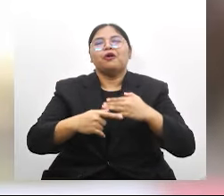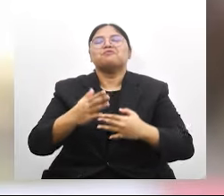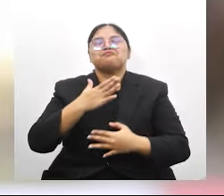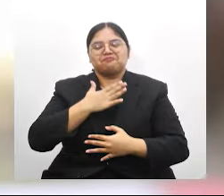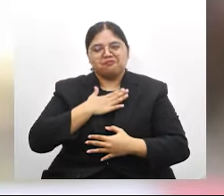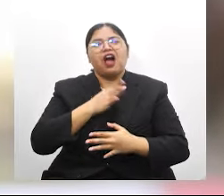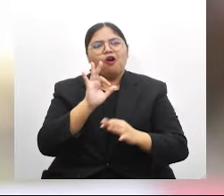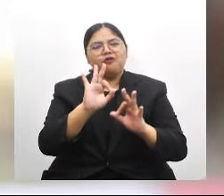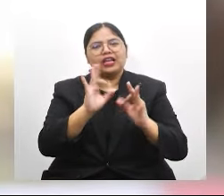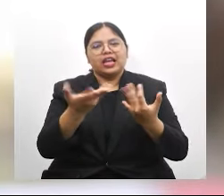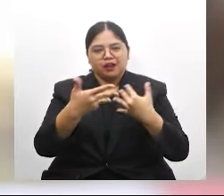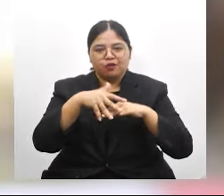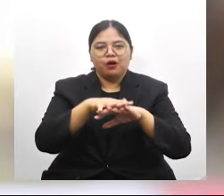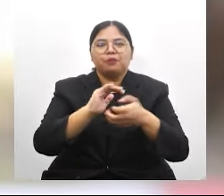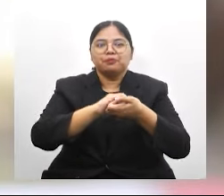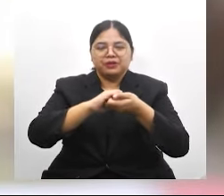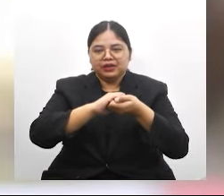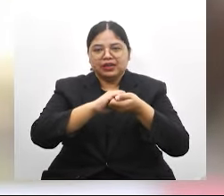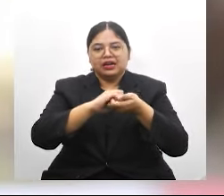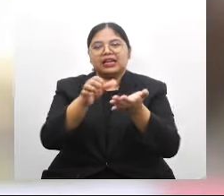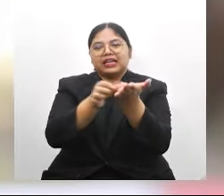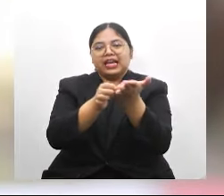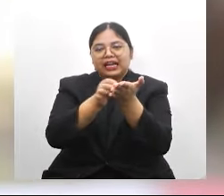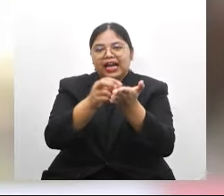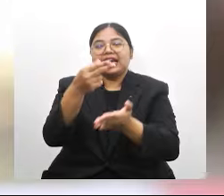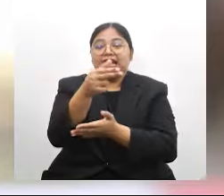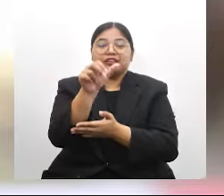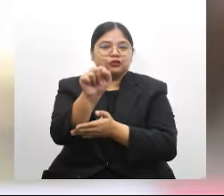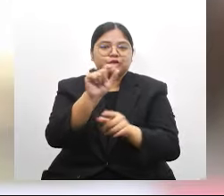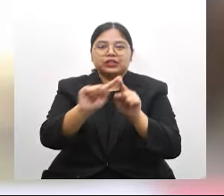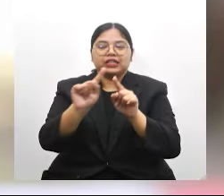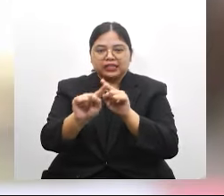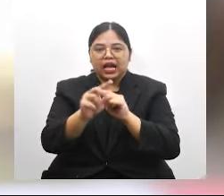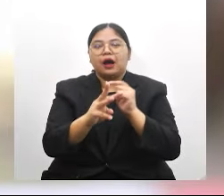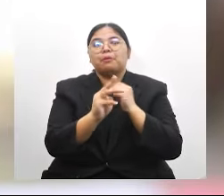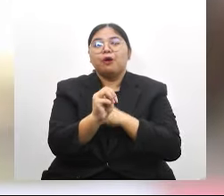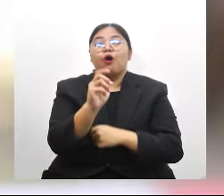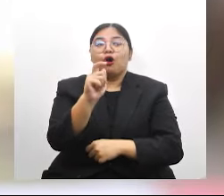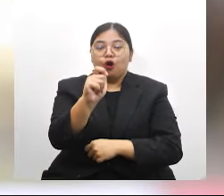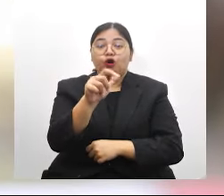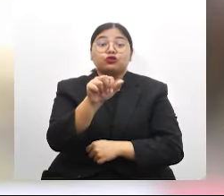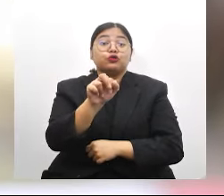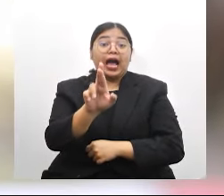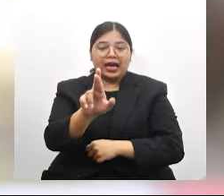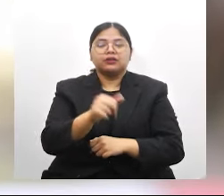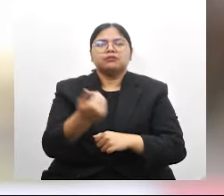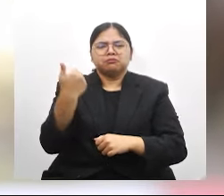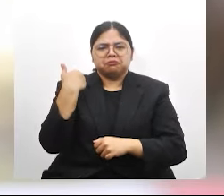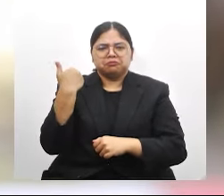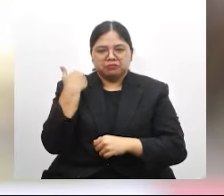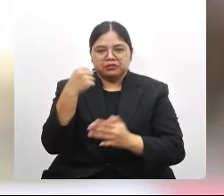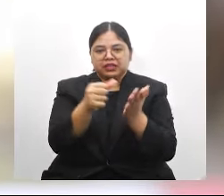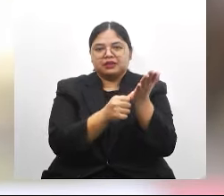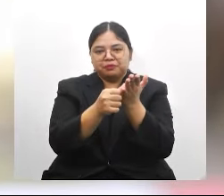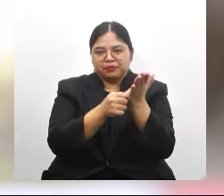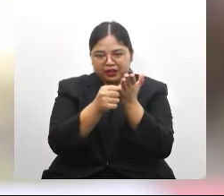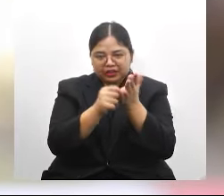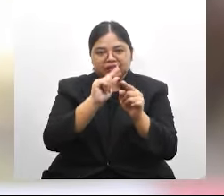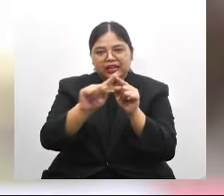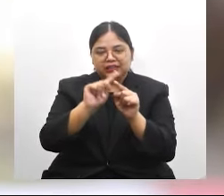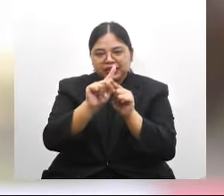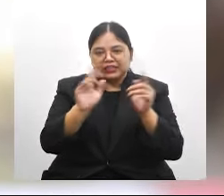ปรับหลักสูตรนะคะแล้วก็ทางมอสุราษฎร์เองก็พร้อมที่จะสนับสนุนทางด้านวิชาการนะคะเพื่อที่จะสร้างคุณภาพชีวิตของคน